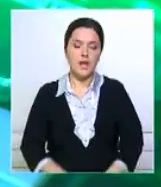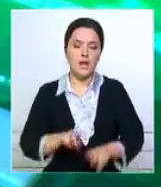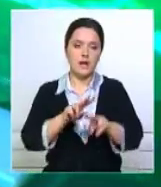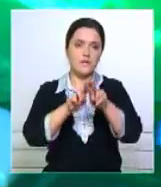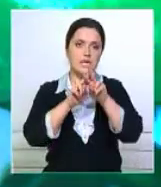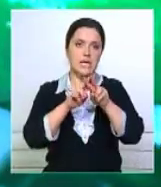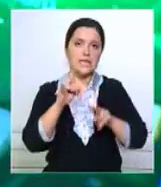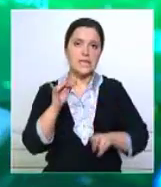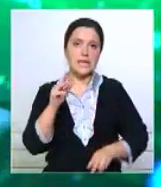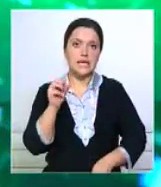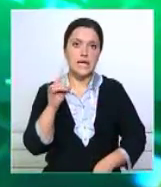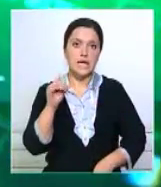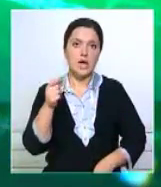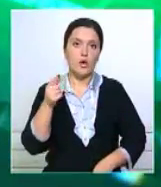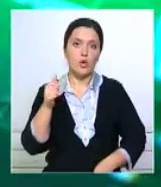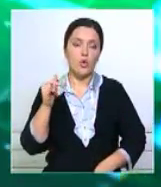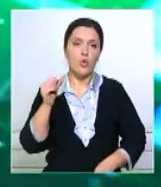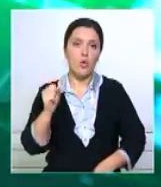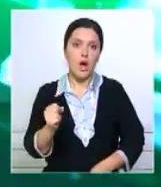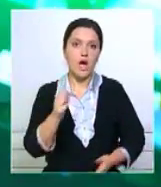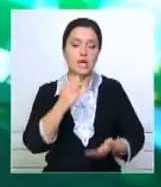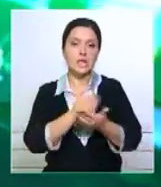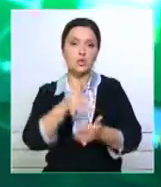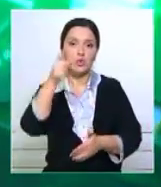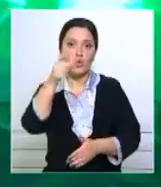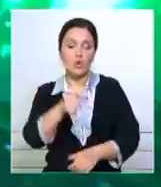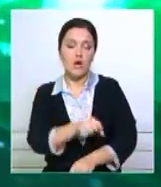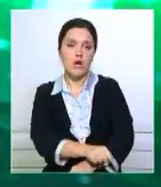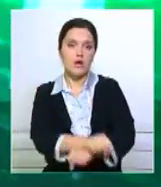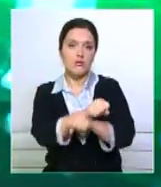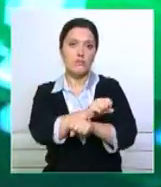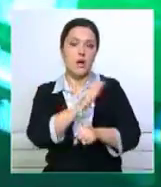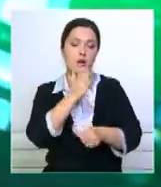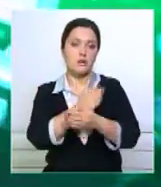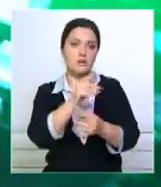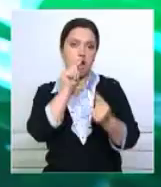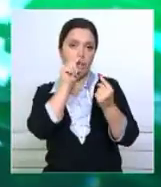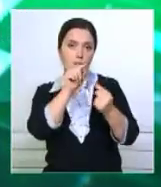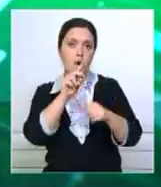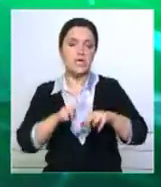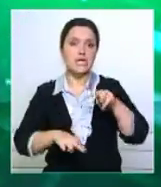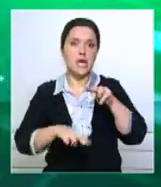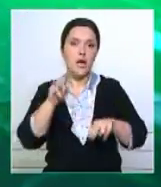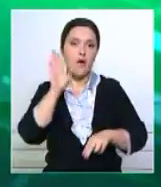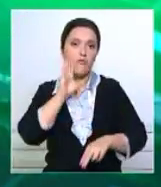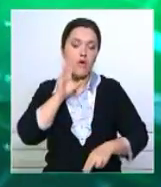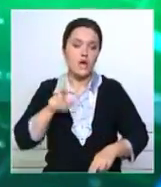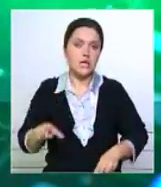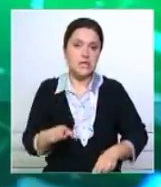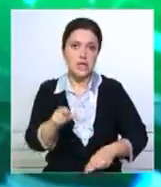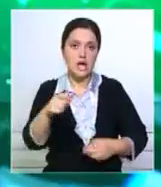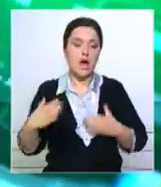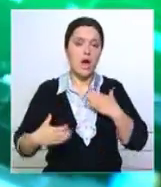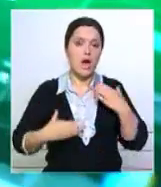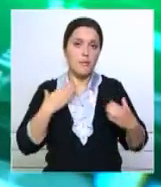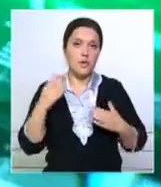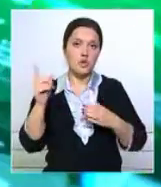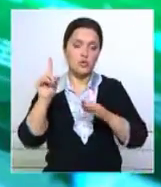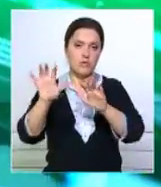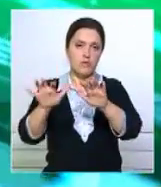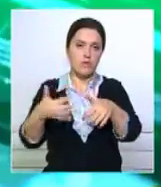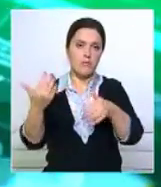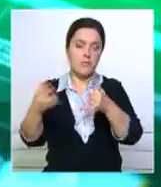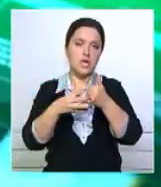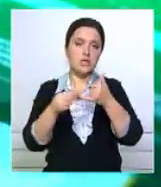В столице Никарагуа, Манагуа, десятки людей вышли на улицу в знак протеста против строительства канала. Они опасаются, что им придется покинуть